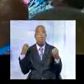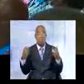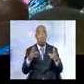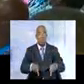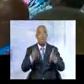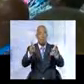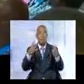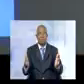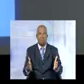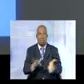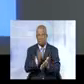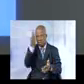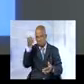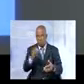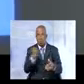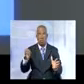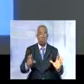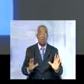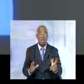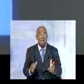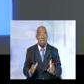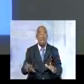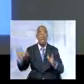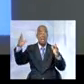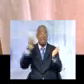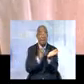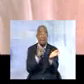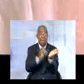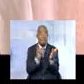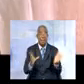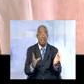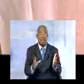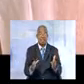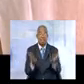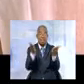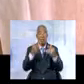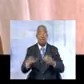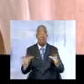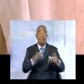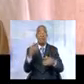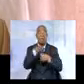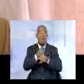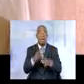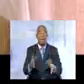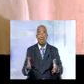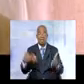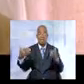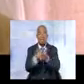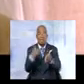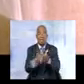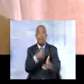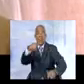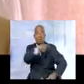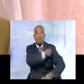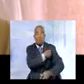nouveau vaccin, le MenAfricVac, dans certains pays africains. Le nouveau vaccin conjugué contre le méningocoque